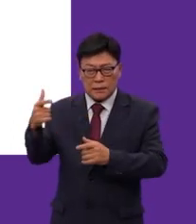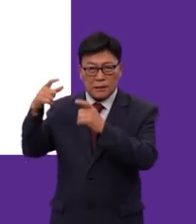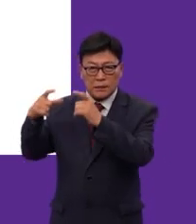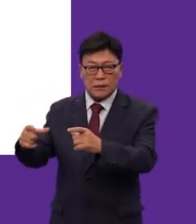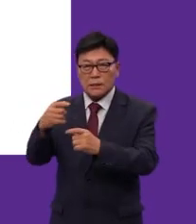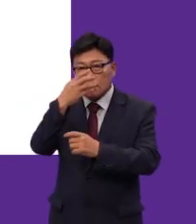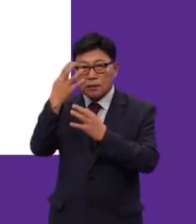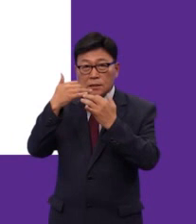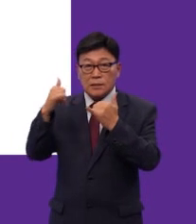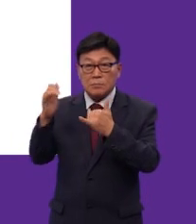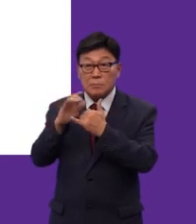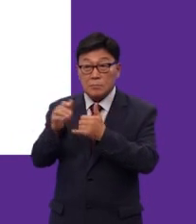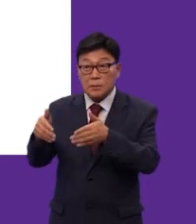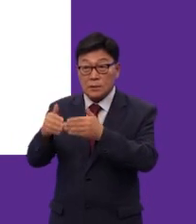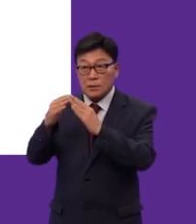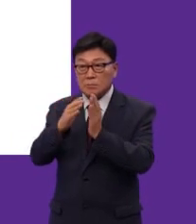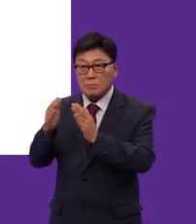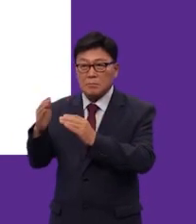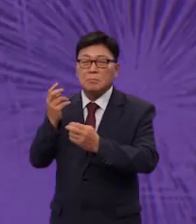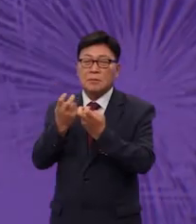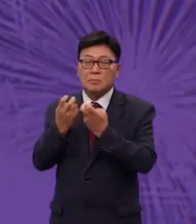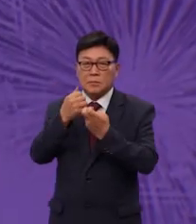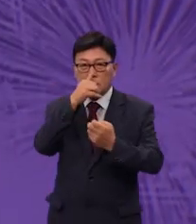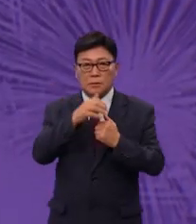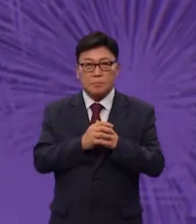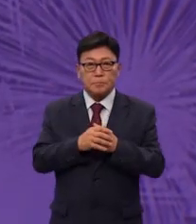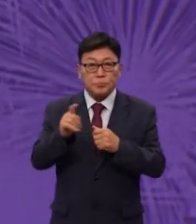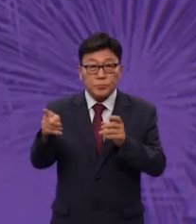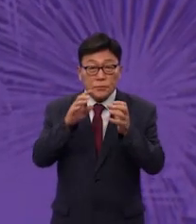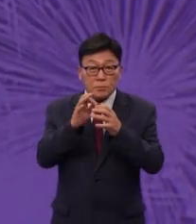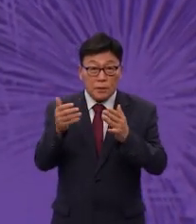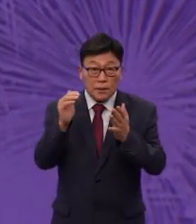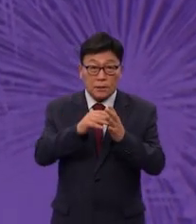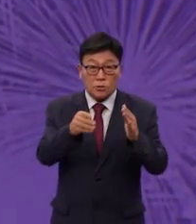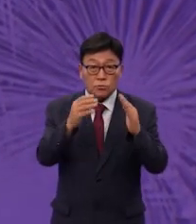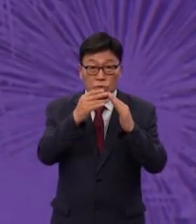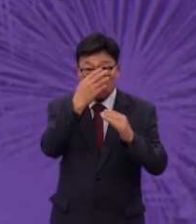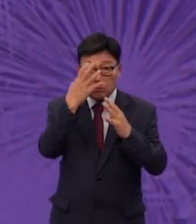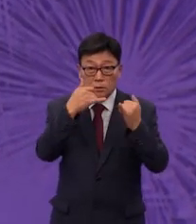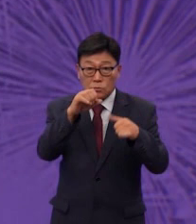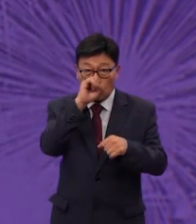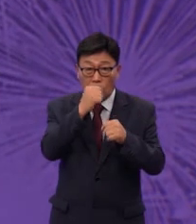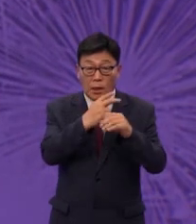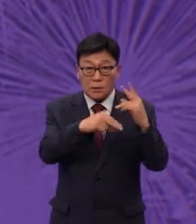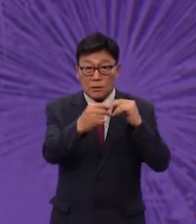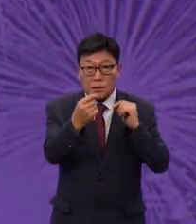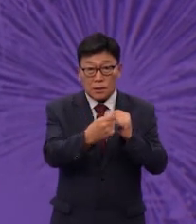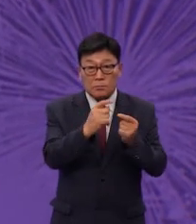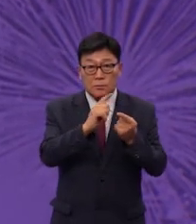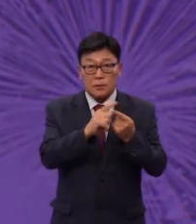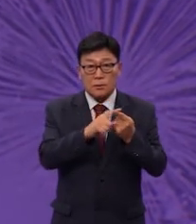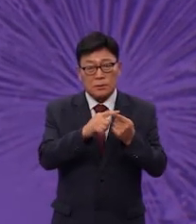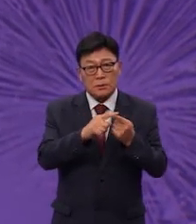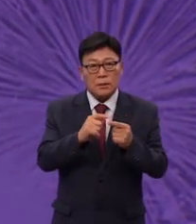청년 임대주택 공급 계획을 마련하는 방안이 있습니다. 이 경우에 주택들은 청년들이 선호하는 역세권과는